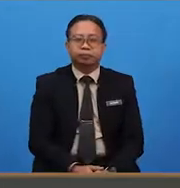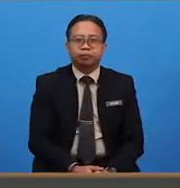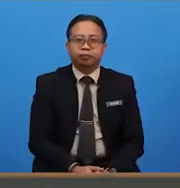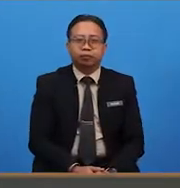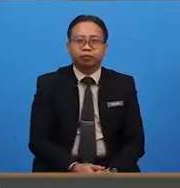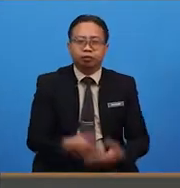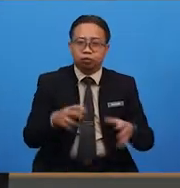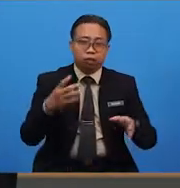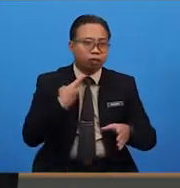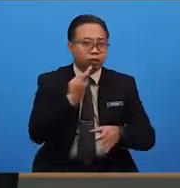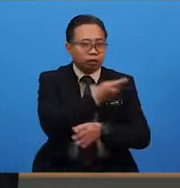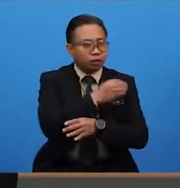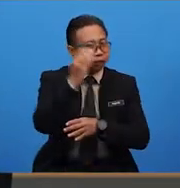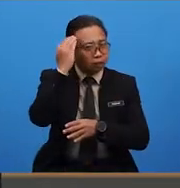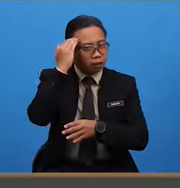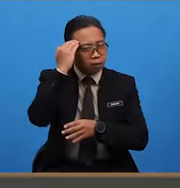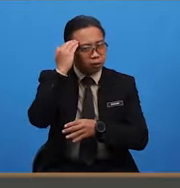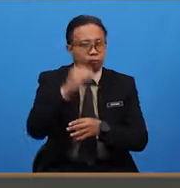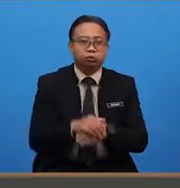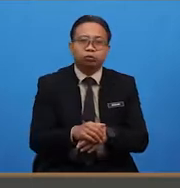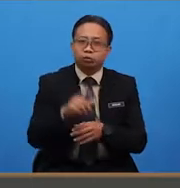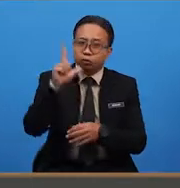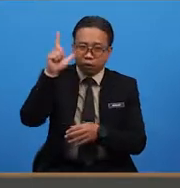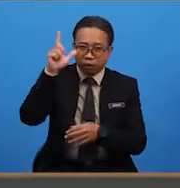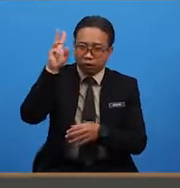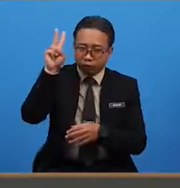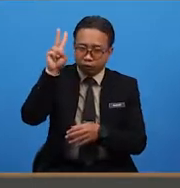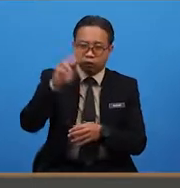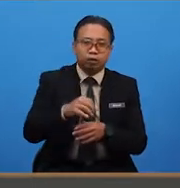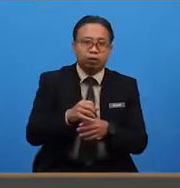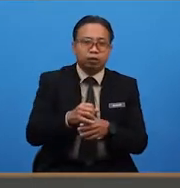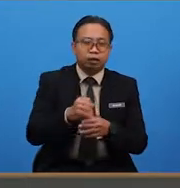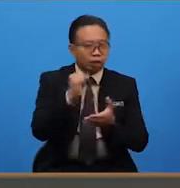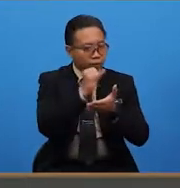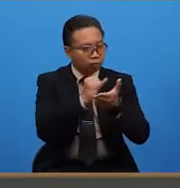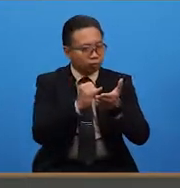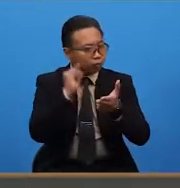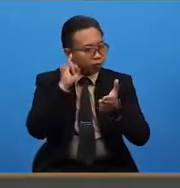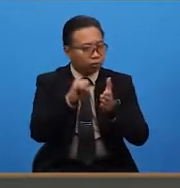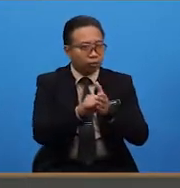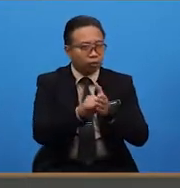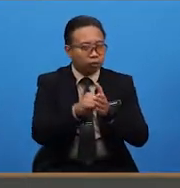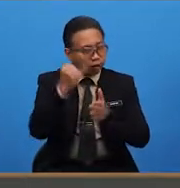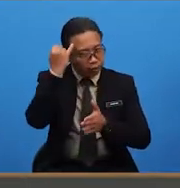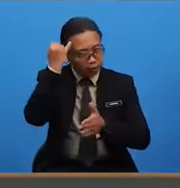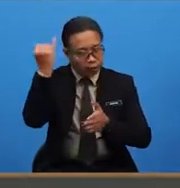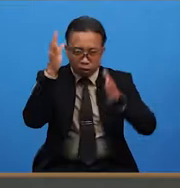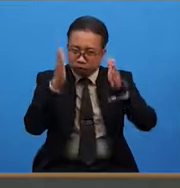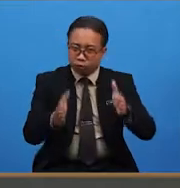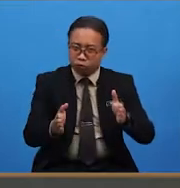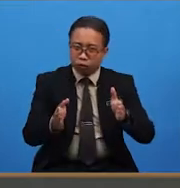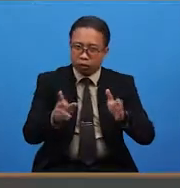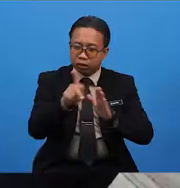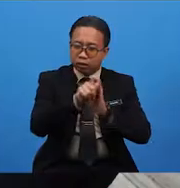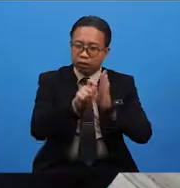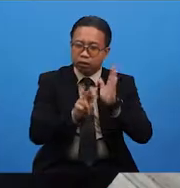seperti yang kita semua sedih malu Ya udah da bisi ilah seorang artis dan ilmuan yang terkenal pada zaman